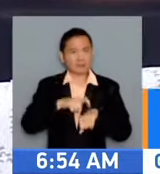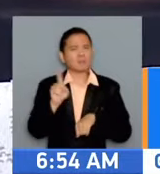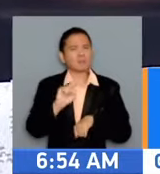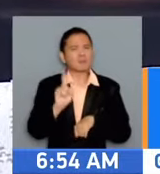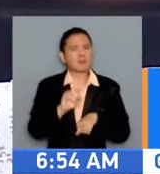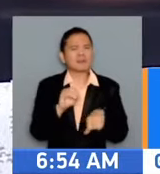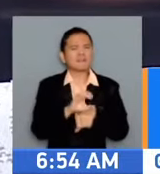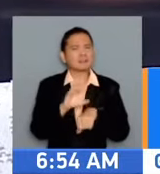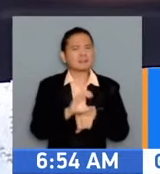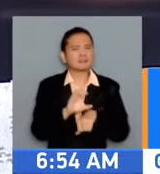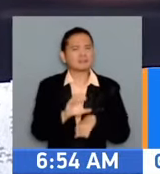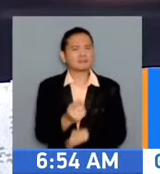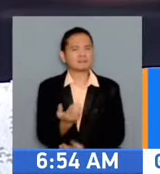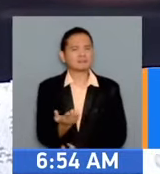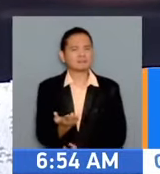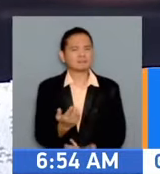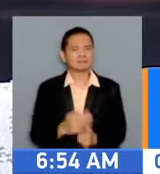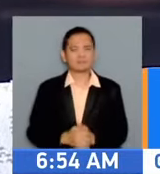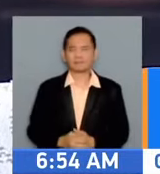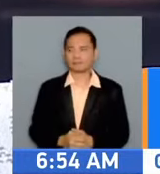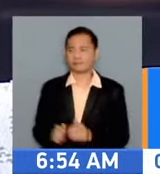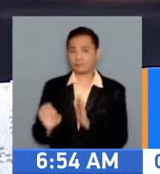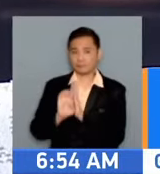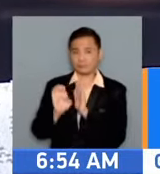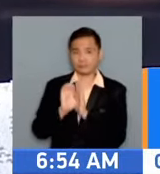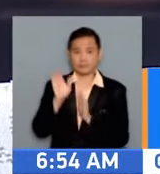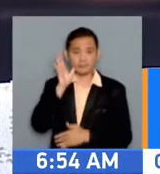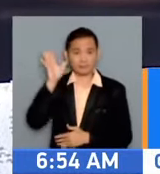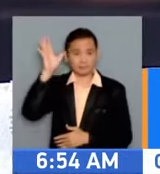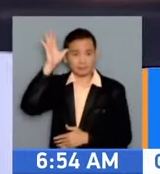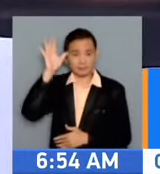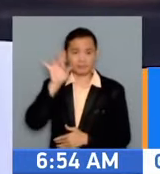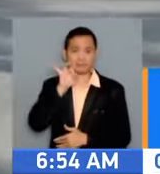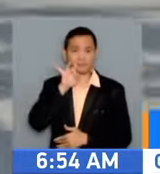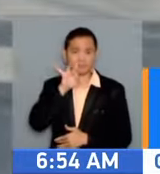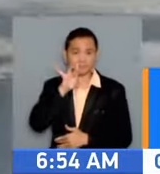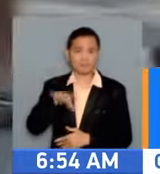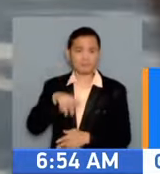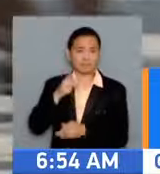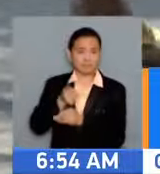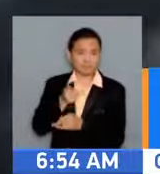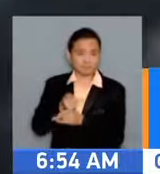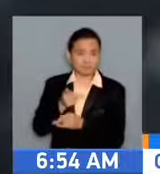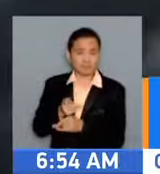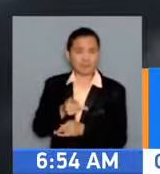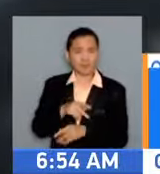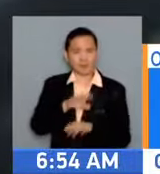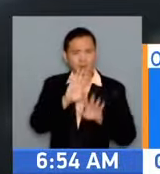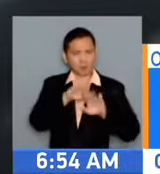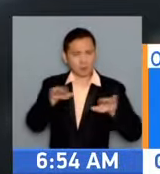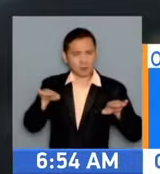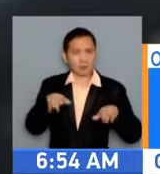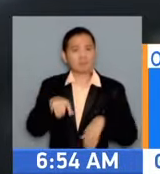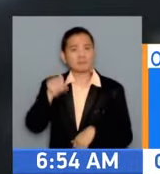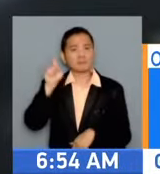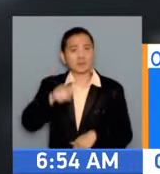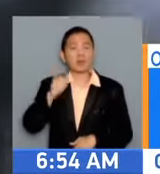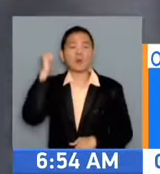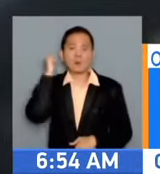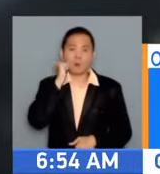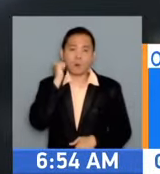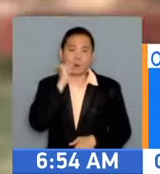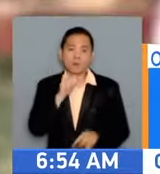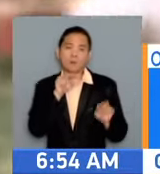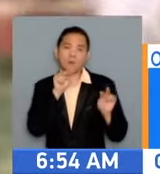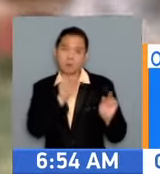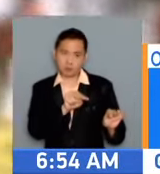po mga magulang o ating po mga nag-aalaga sa ating mga toddler, sa mga bata, dapat po talaga ay constant yung ating pagsusupervise sa